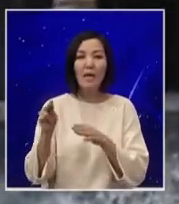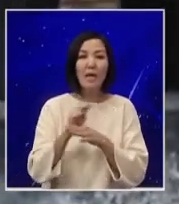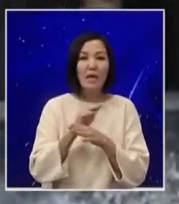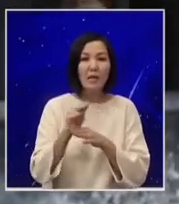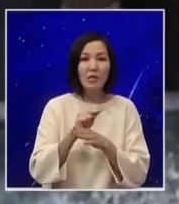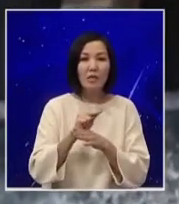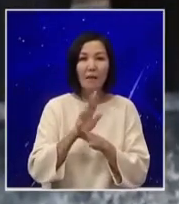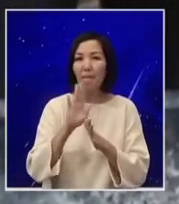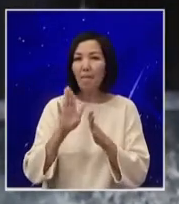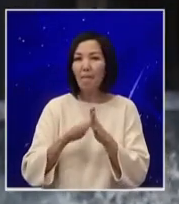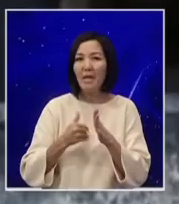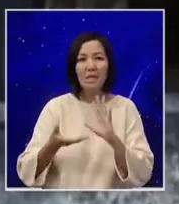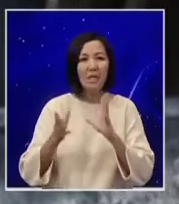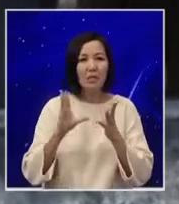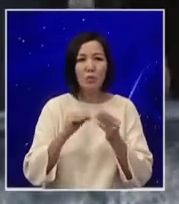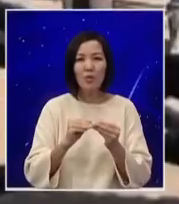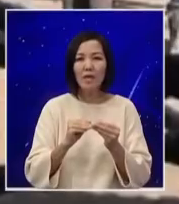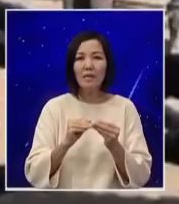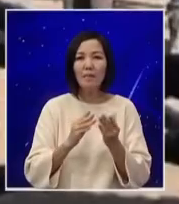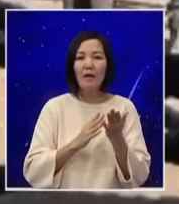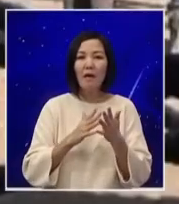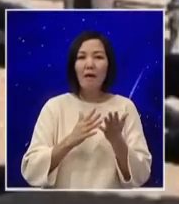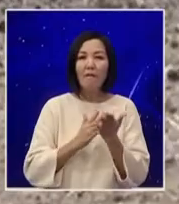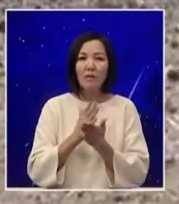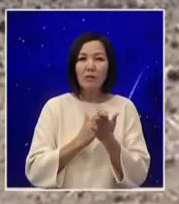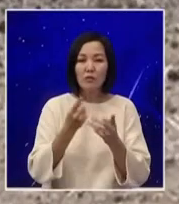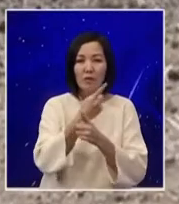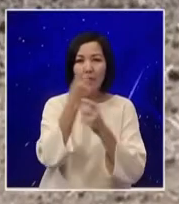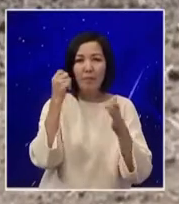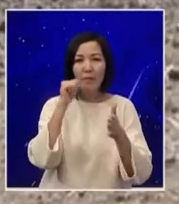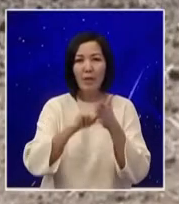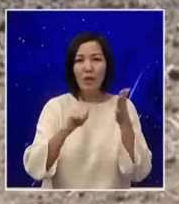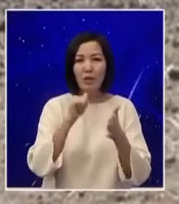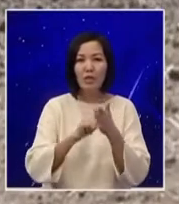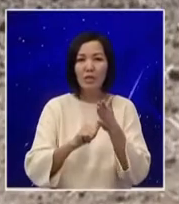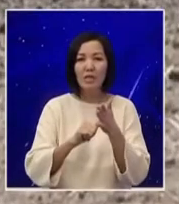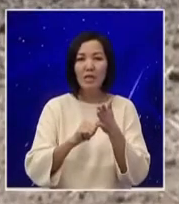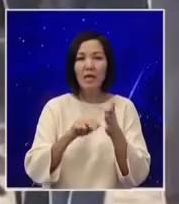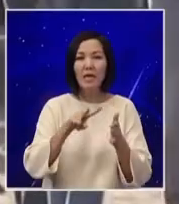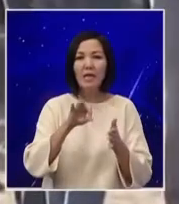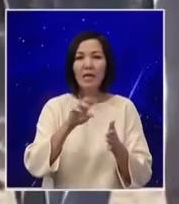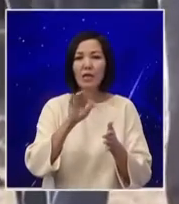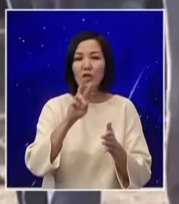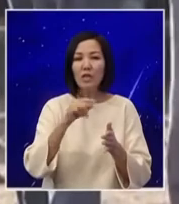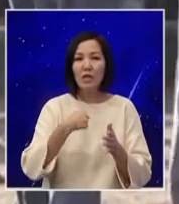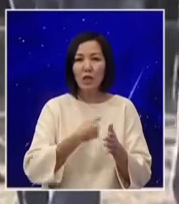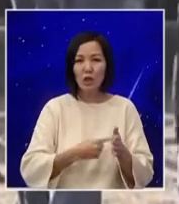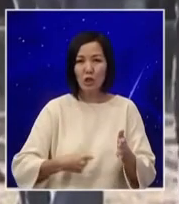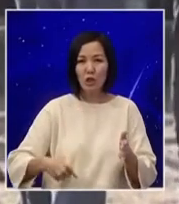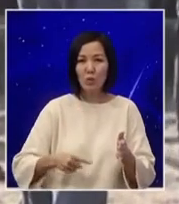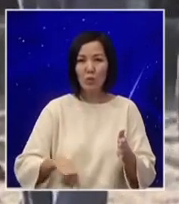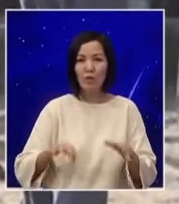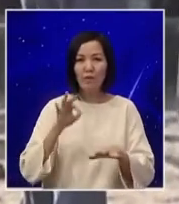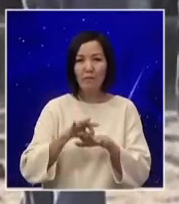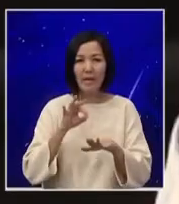оказывается безрезультатным в службе заявили что причиной гибели скота являются личинки желудочного овода они